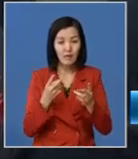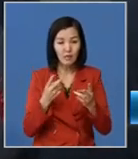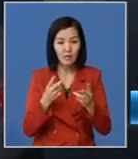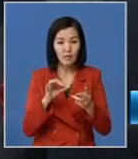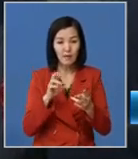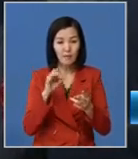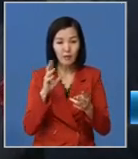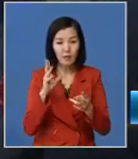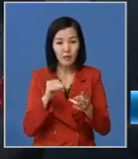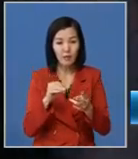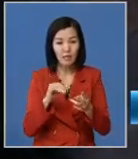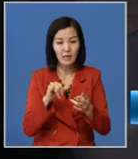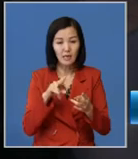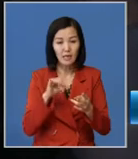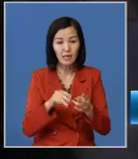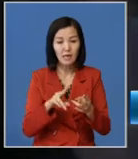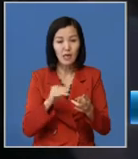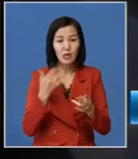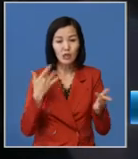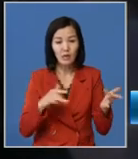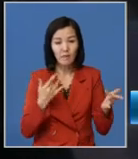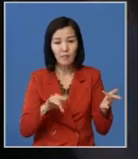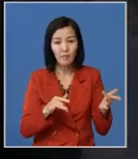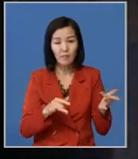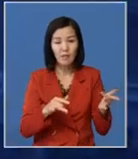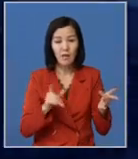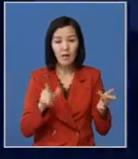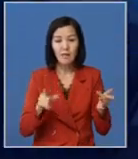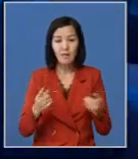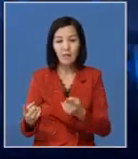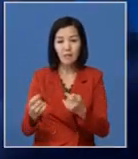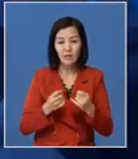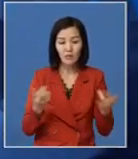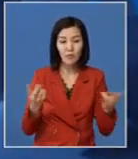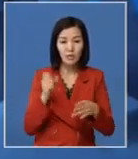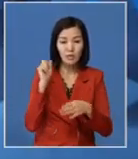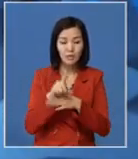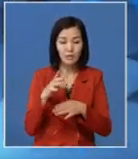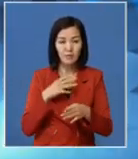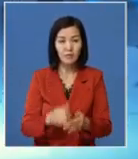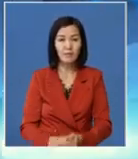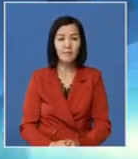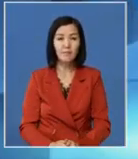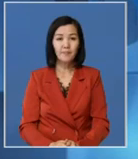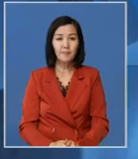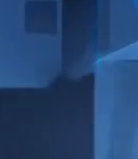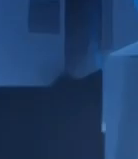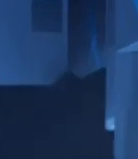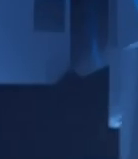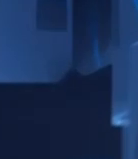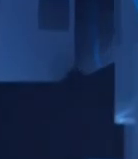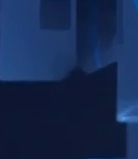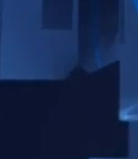Еңбекші Қазақ Жамбыл Іле ауданының тұрғындарын тартуды тапсырды. Ботагөз Бейсенбай, Ерболат Антелов, Жетісу